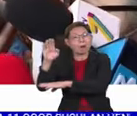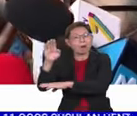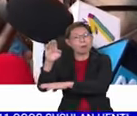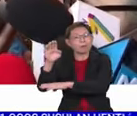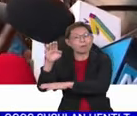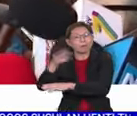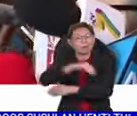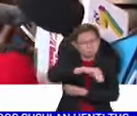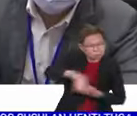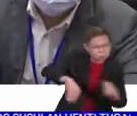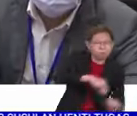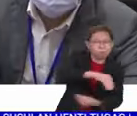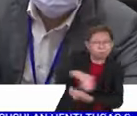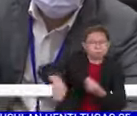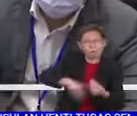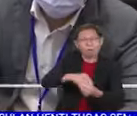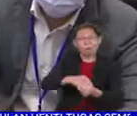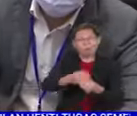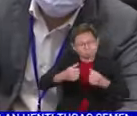supply chain resiliency.